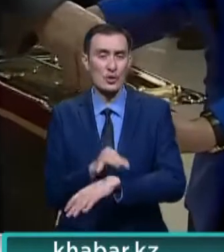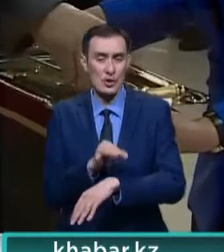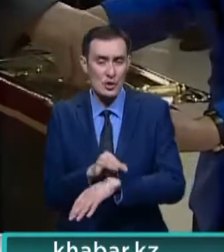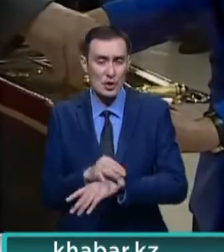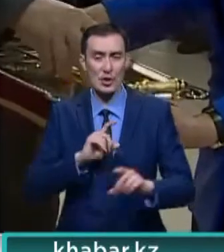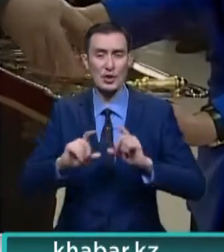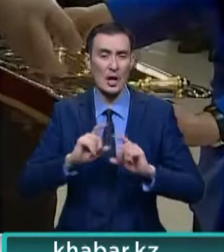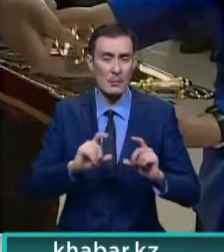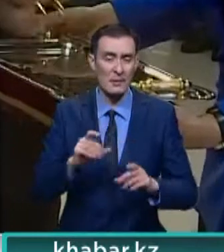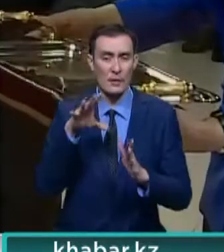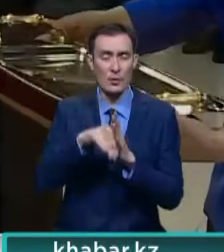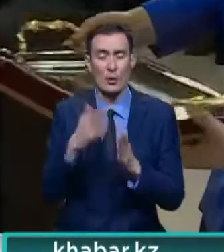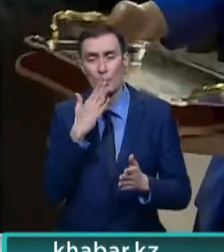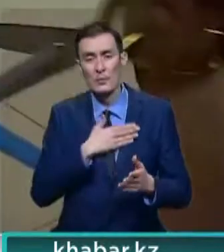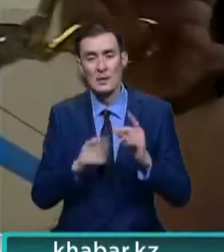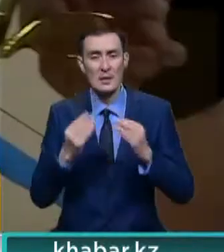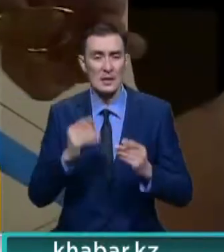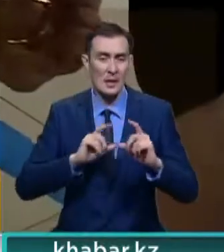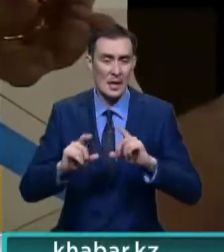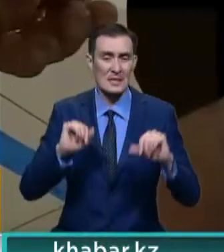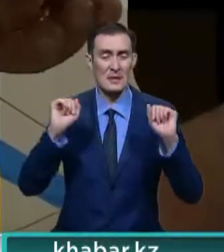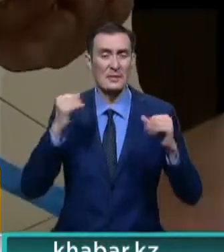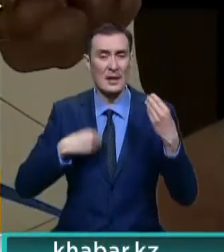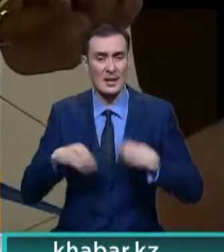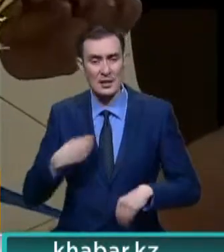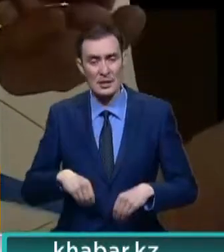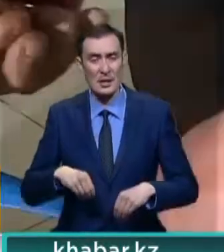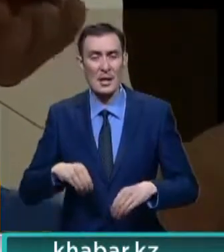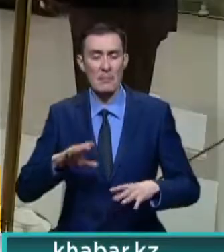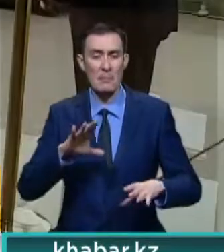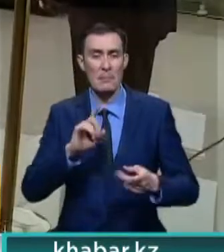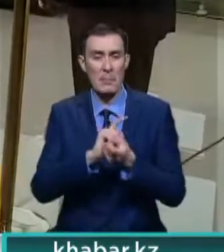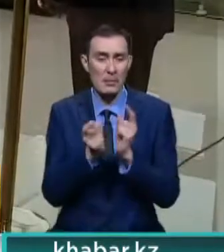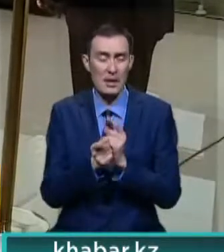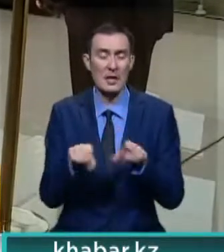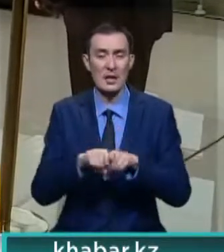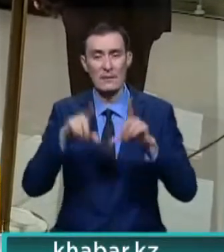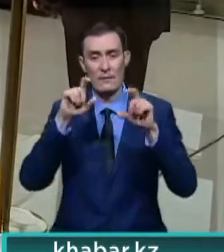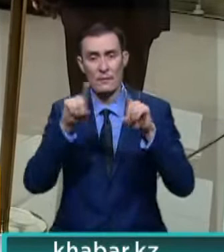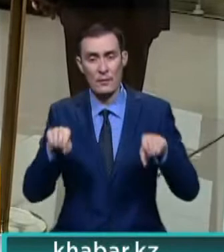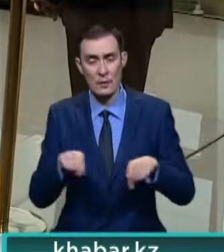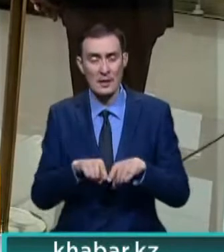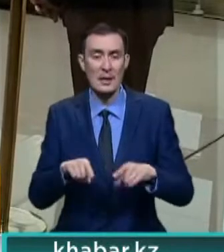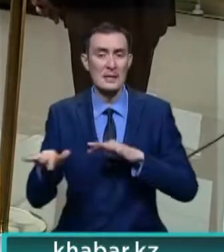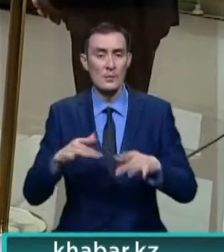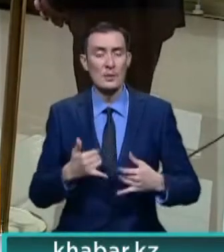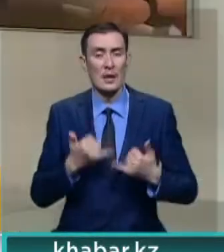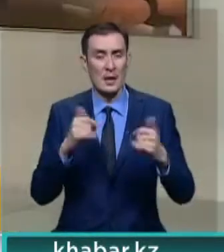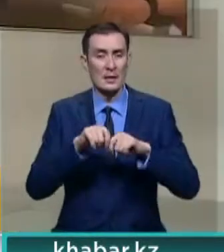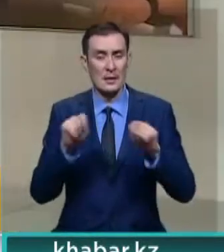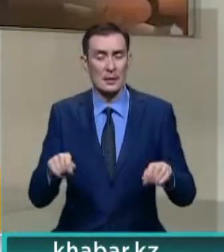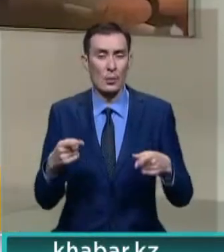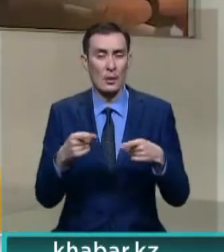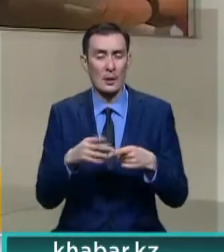часы, шахматы, в которые он любил играть, спортивная одежда для айкидо, а также фотографии. На церемонии открытия памятного